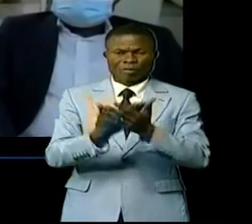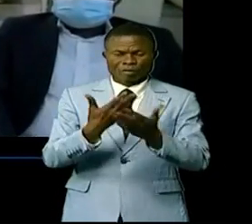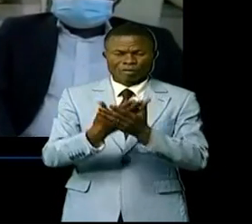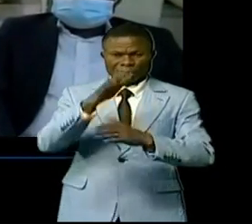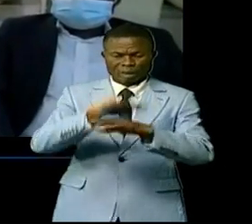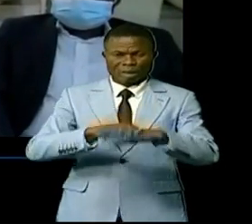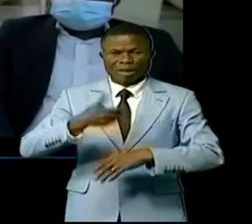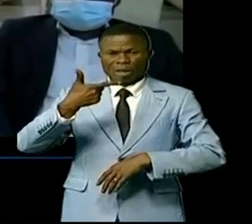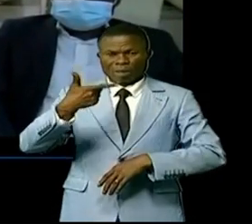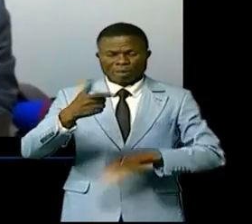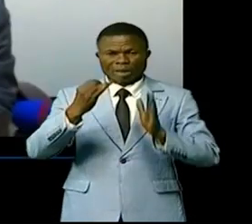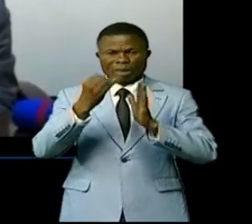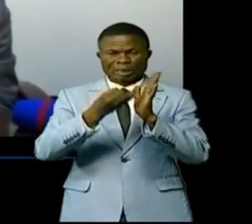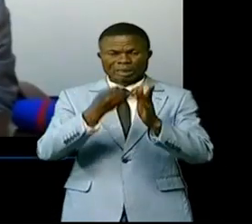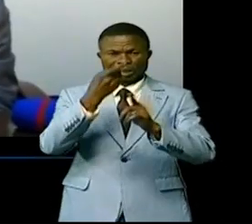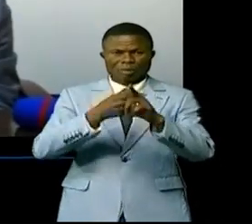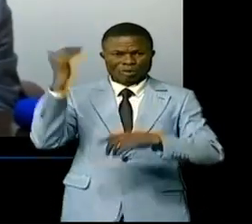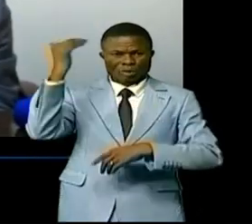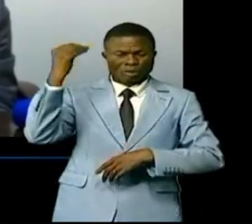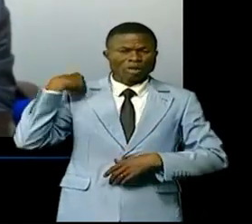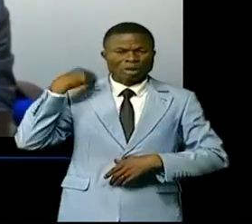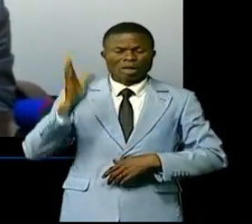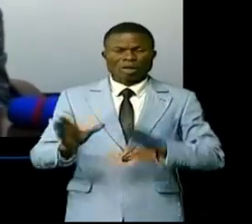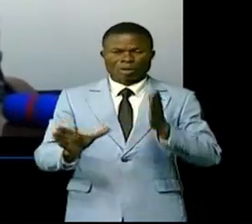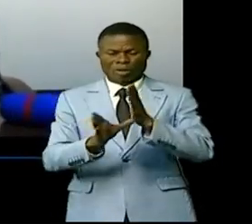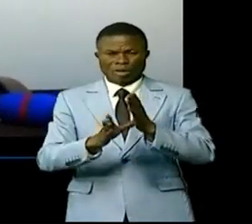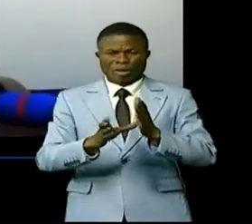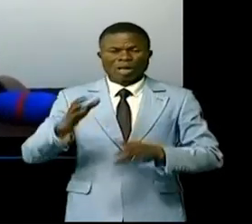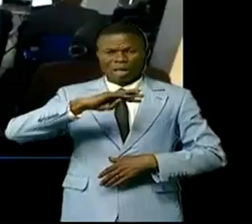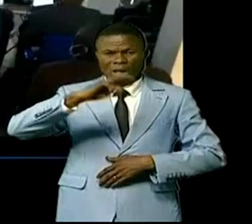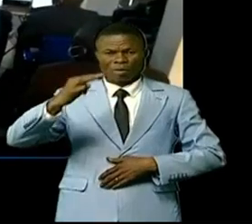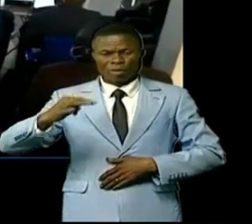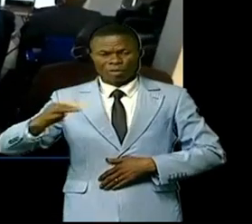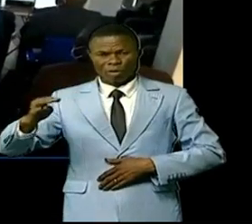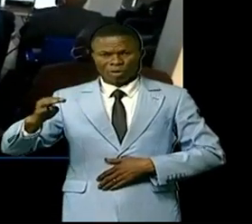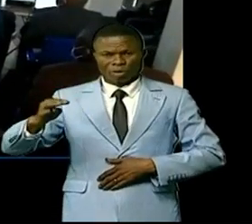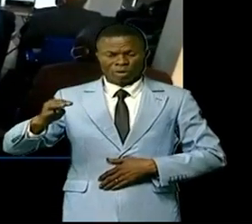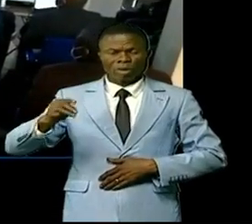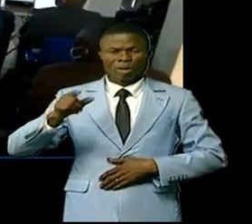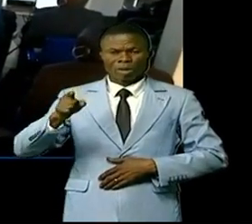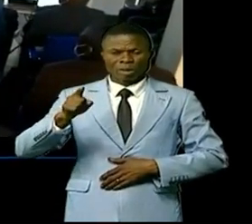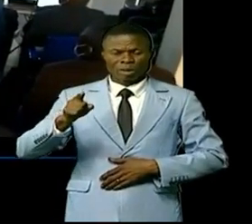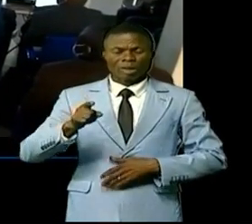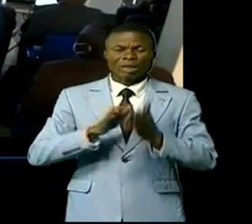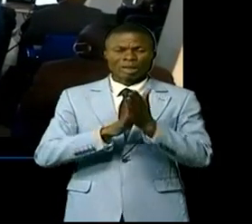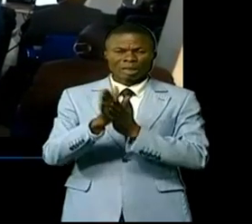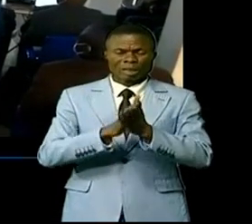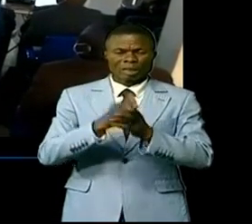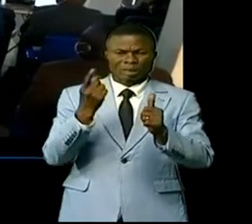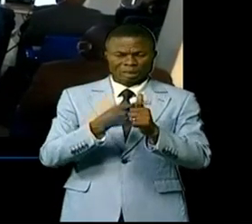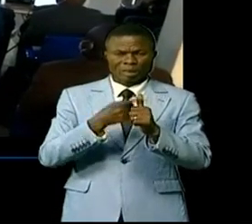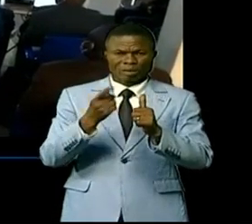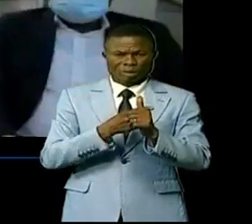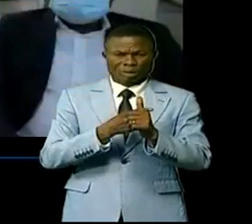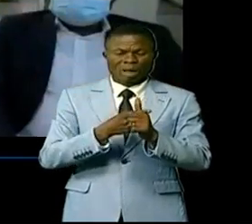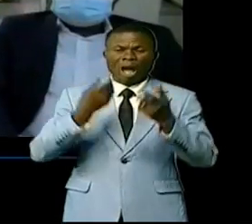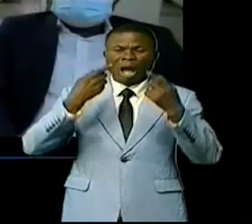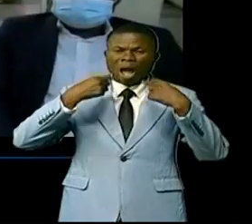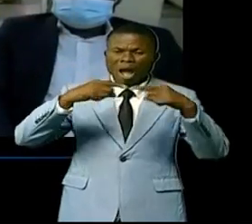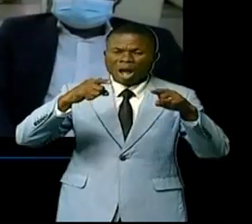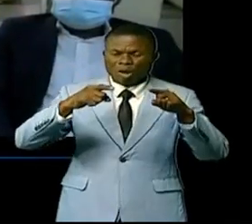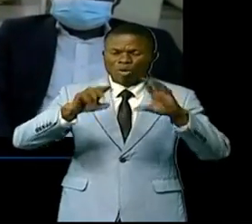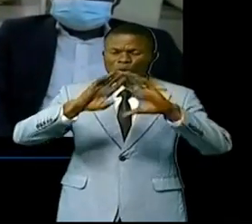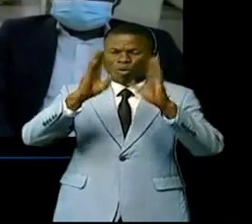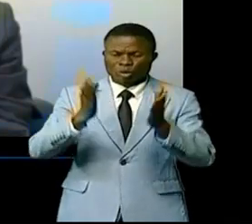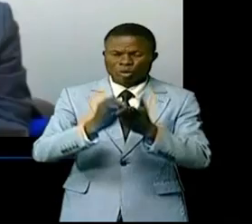ce mardi 7 décembre par le gouverneur intérimaire du Maniema, Afani Idriss Mangalam, a consisté principalement à rappeler à